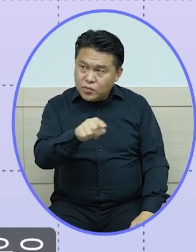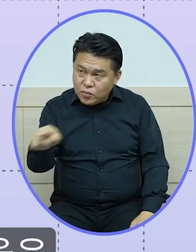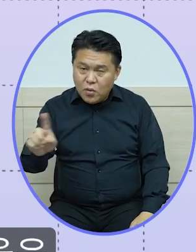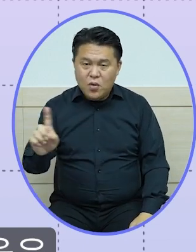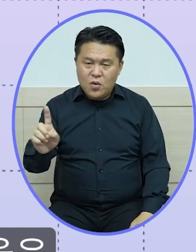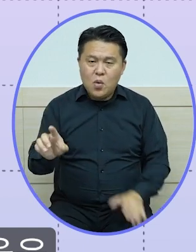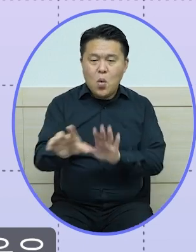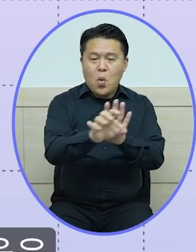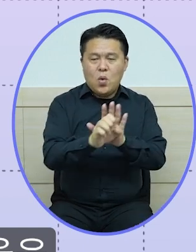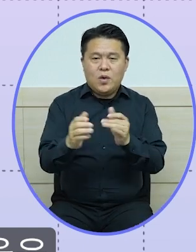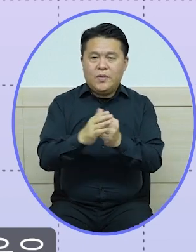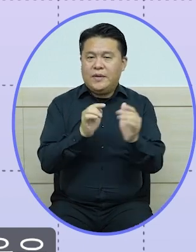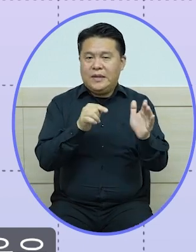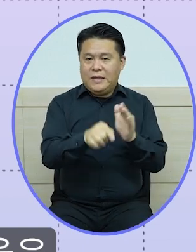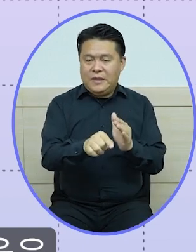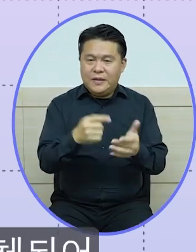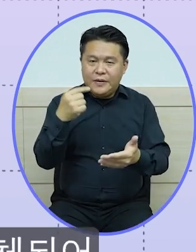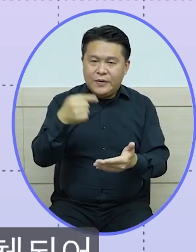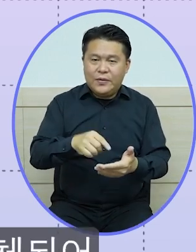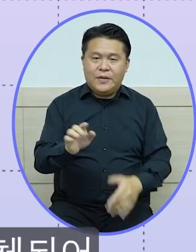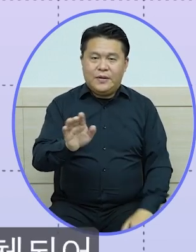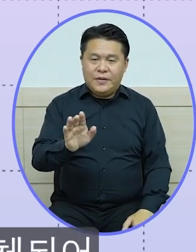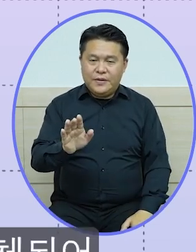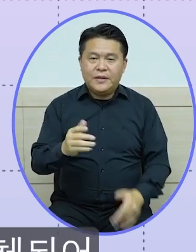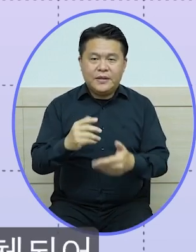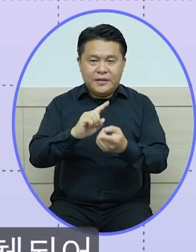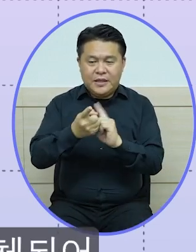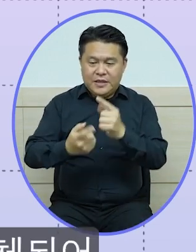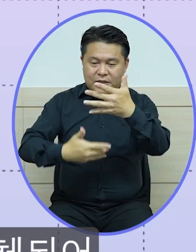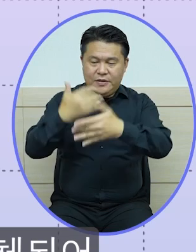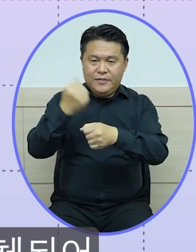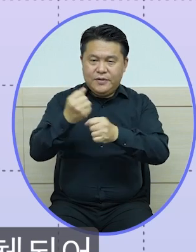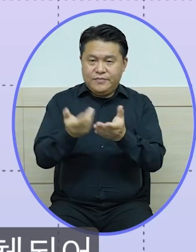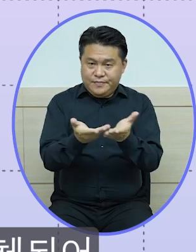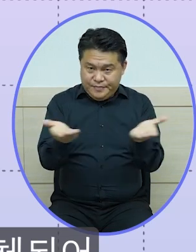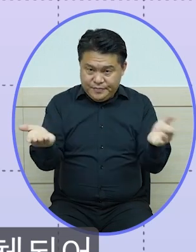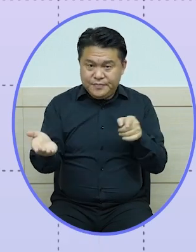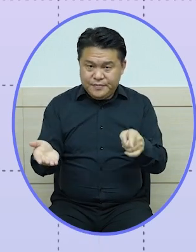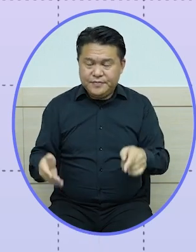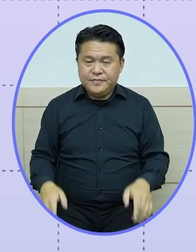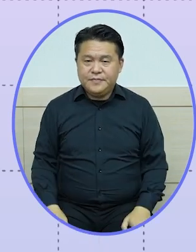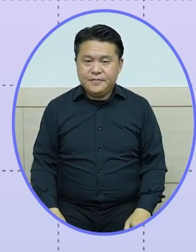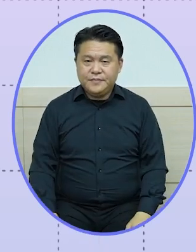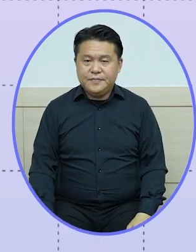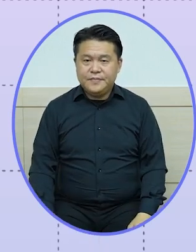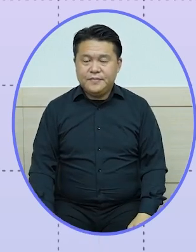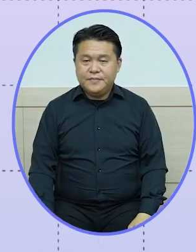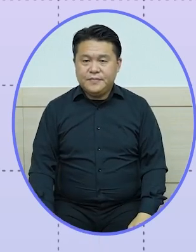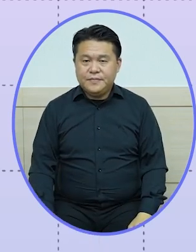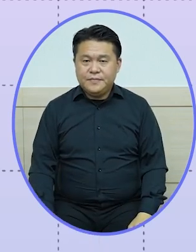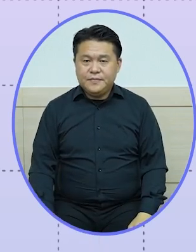2020년부터는 코로나로 인해 찾아가는 교육은 교육자료 영상을 제작하여 배포하는 것으로 대체되어 진행되었습니다.